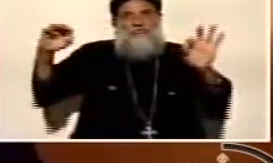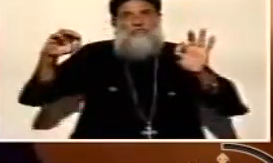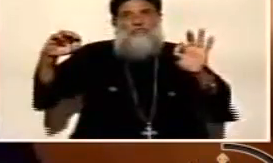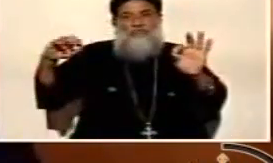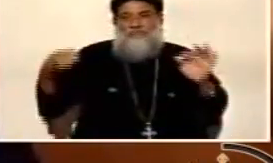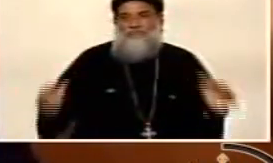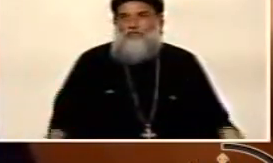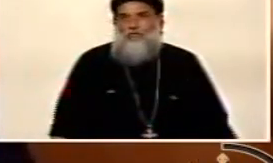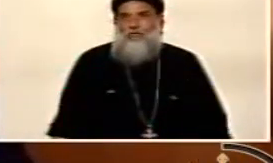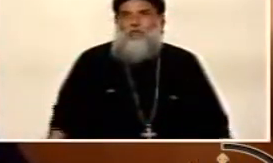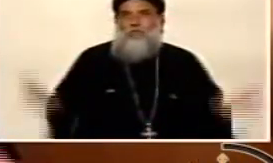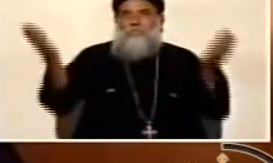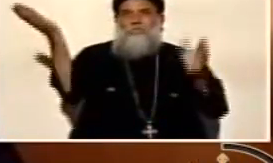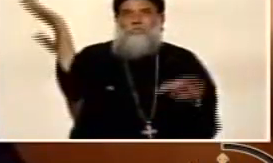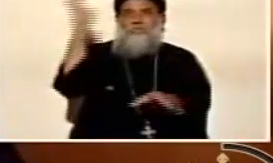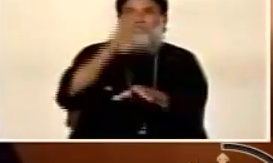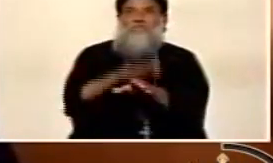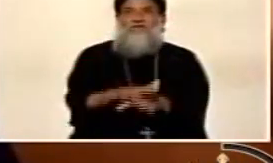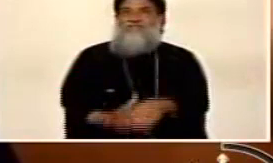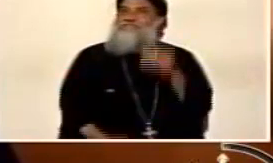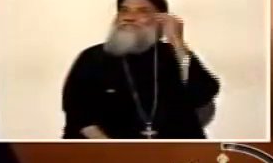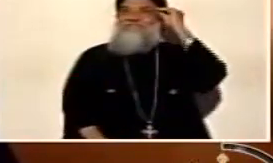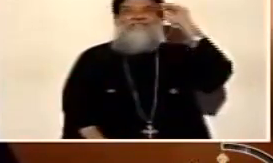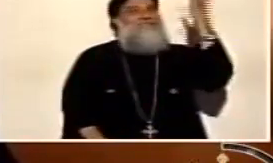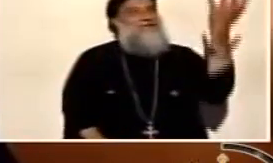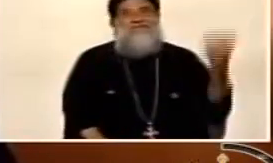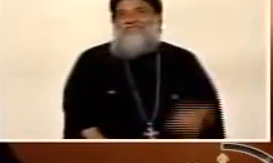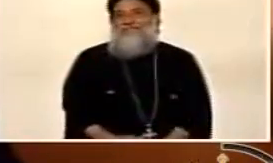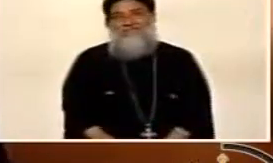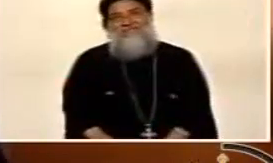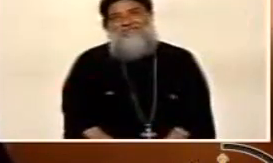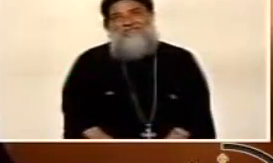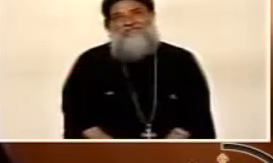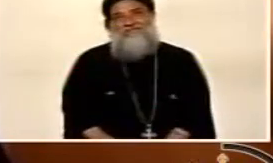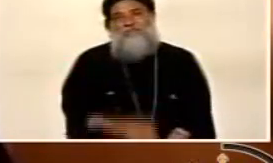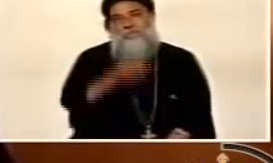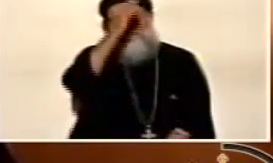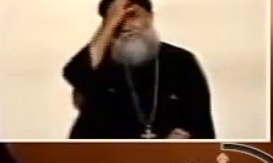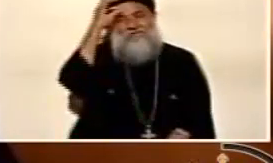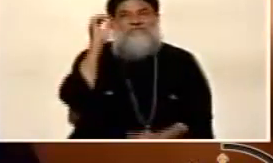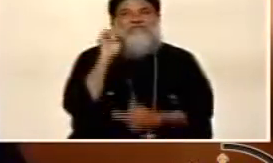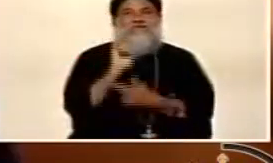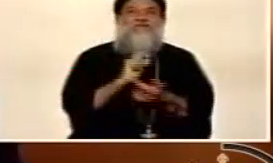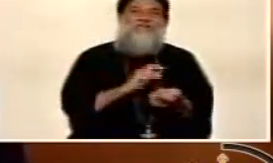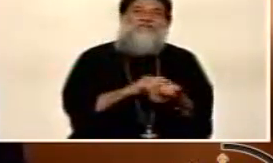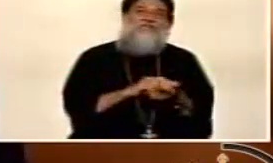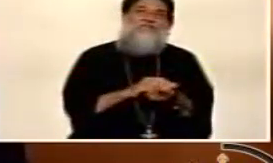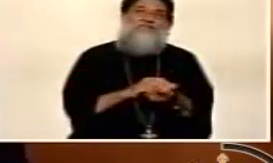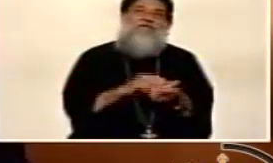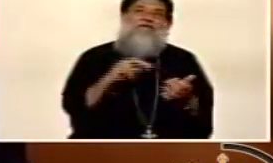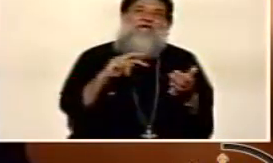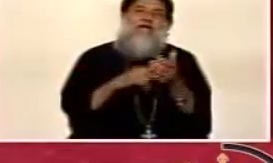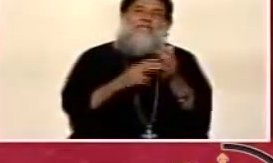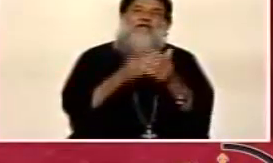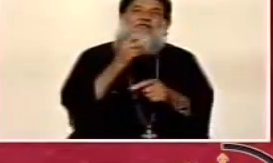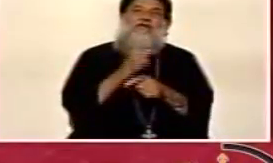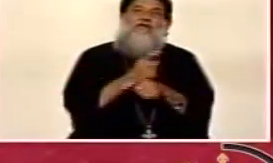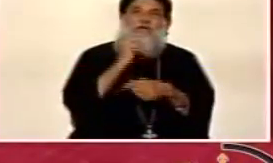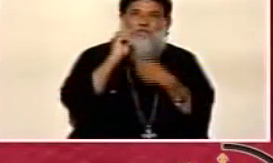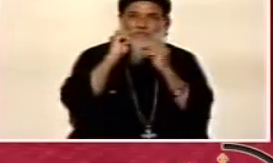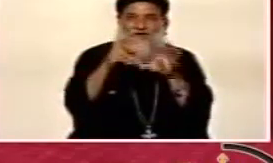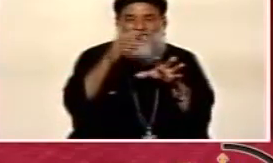وتقيم موتى، مش ممكن. يعني هنا المثل بقى، الإبراكسيس دايما